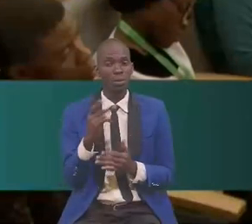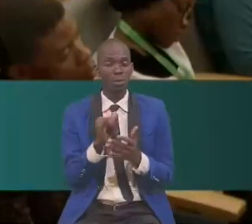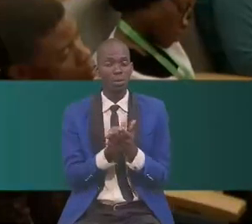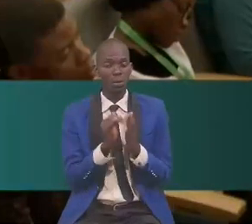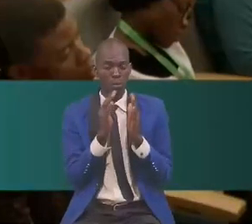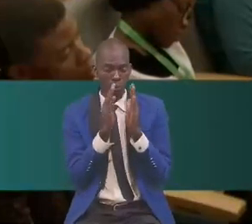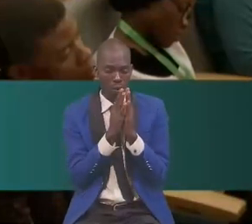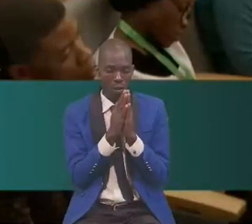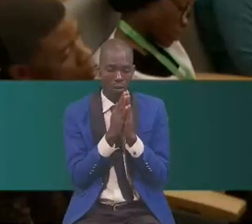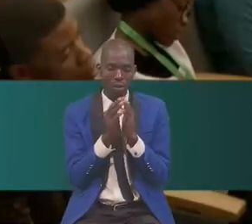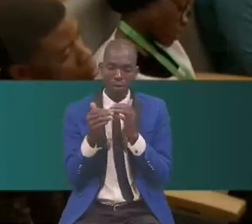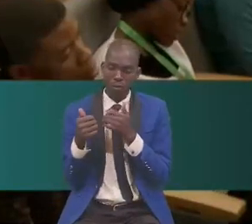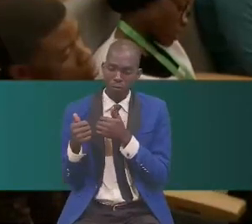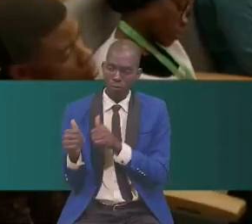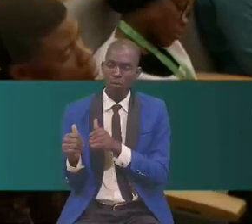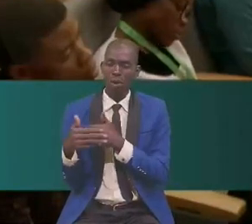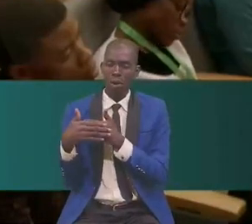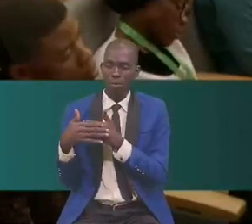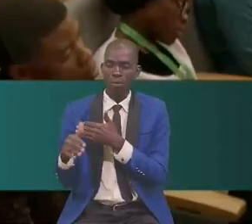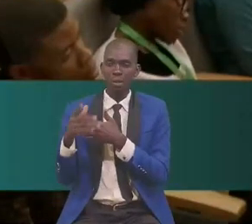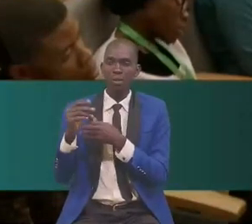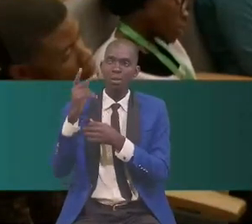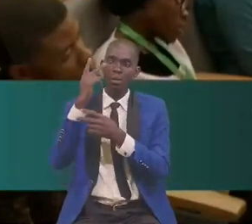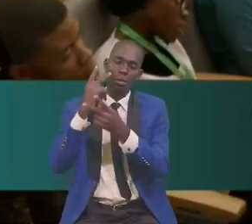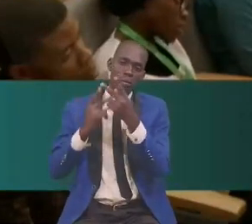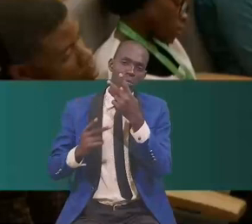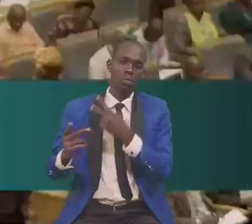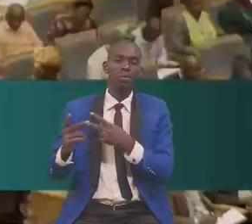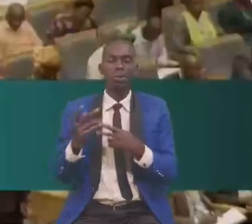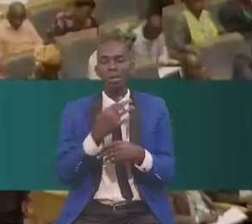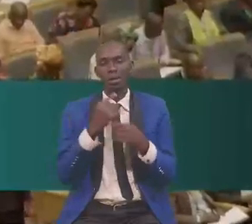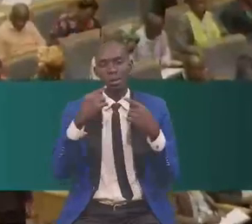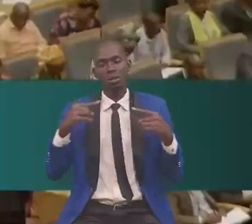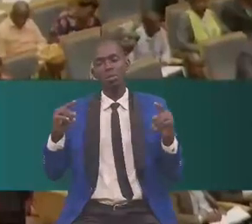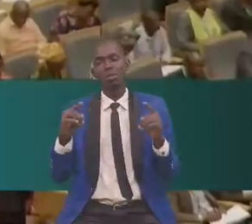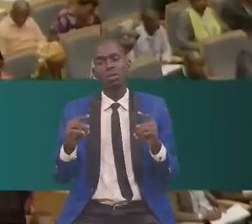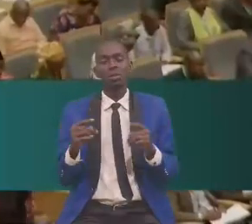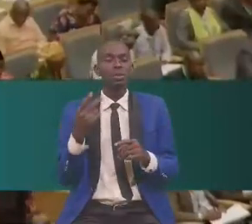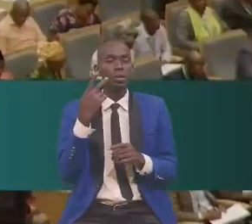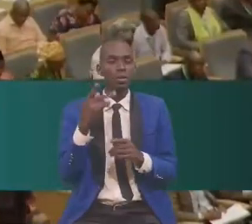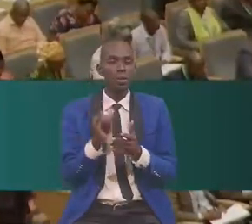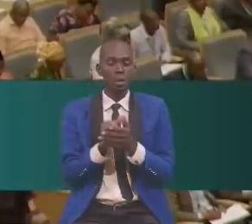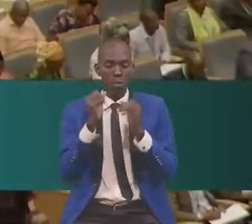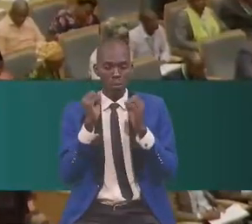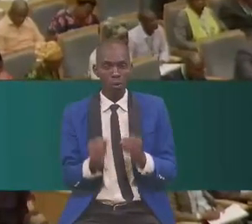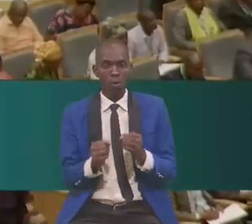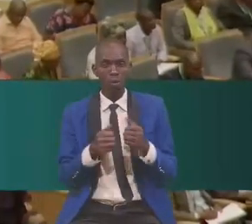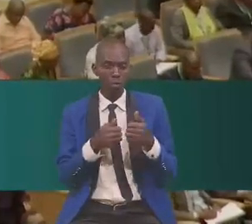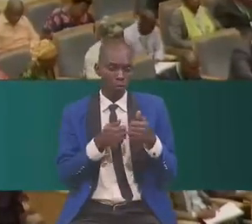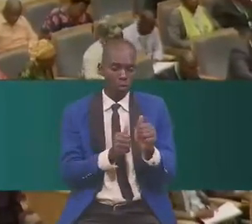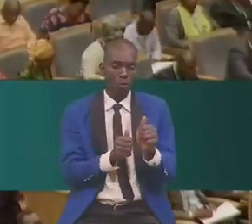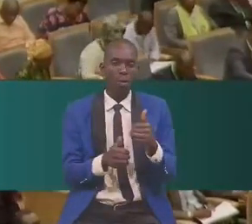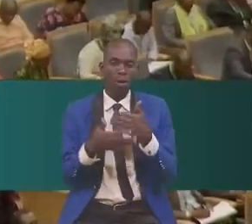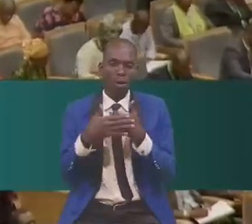la prophétie et la prédiction, vous voyez, cette puissance qui suit la prédiction et